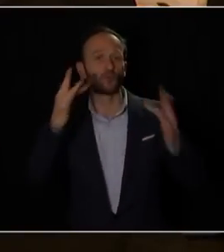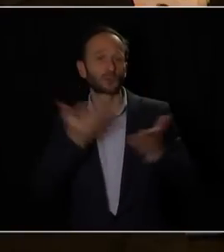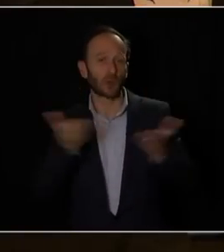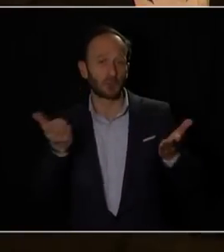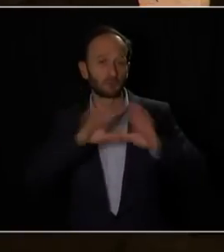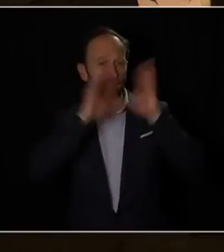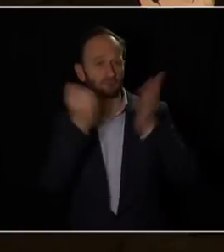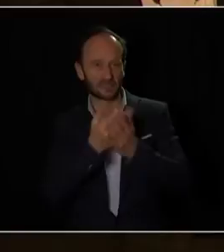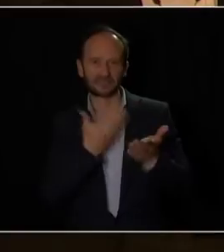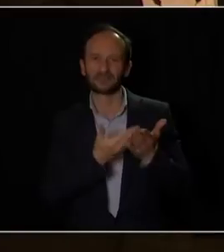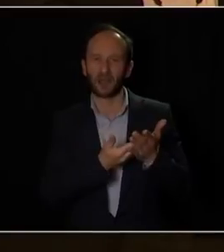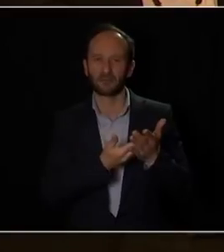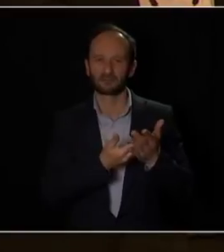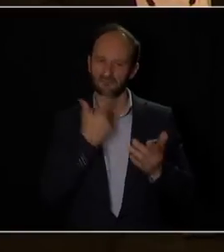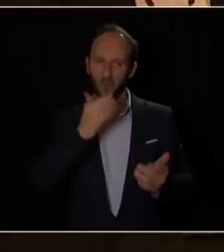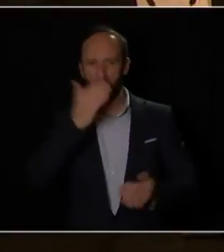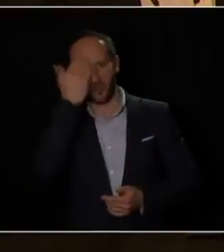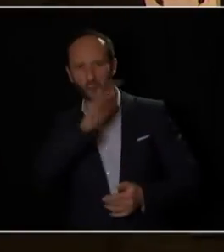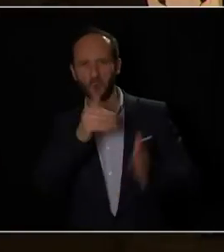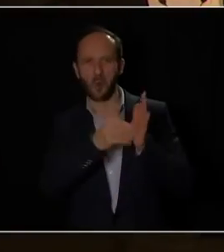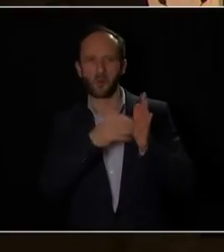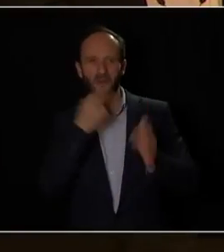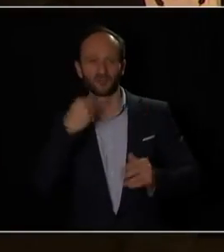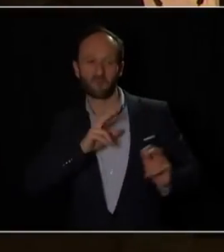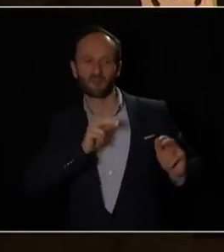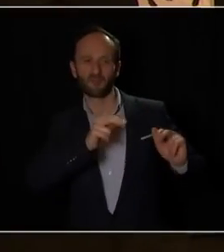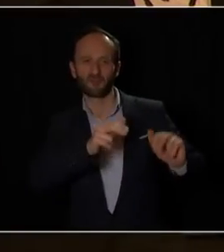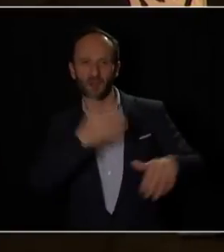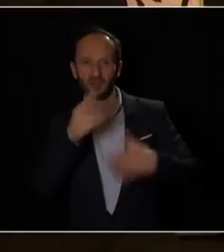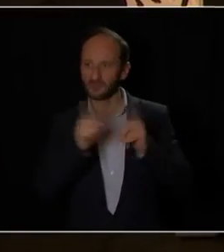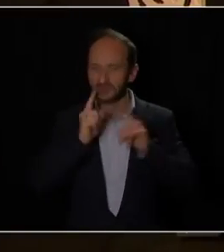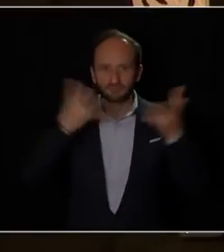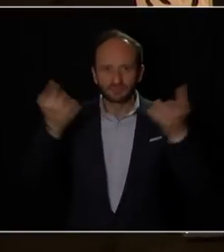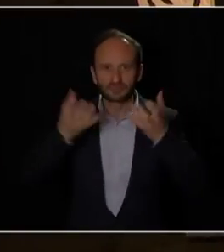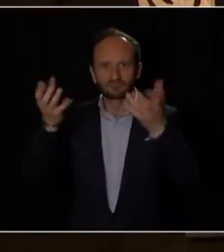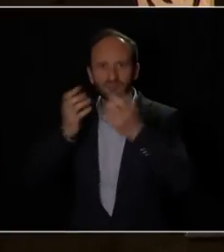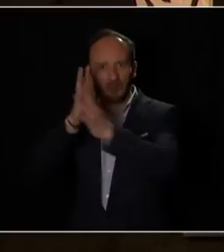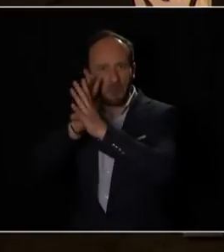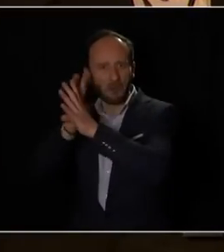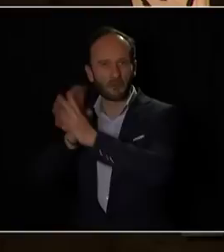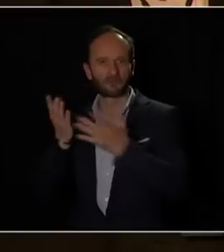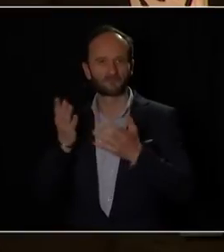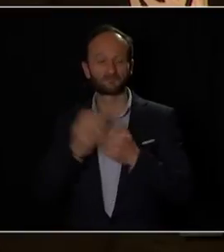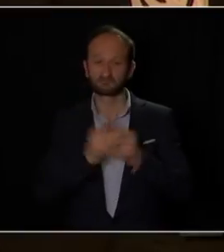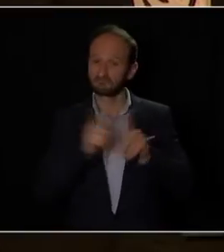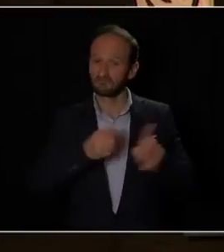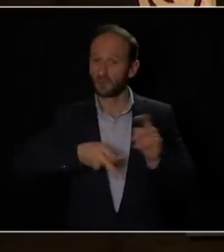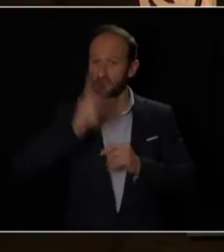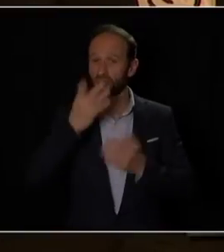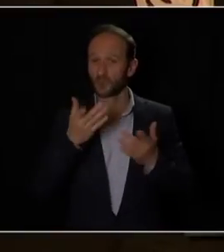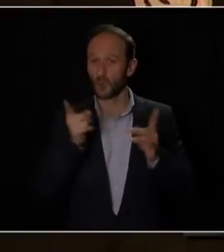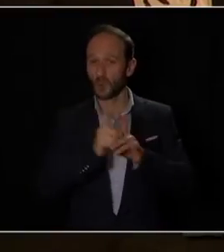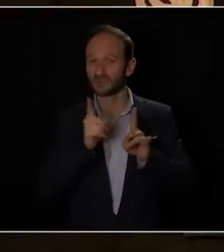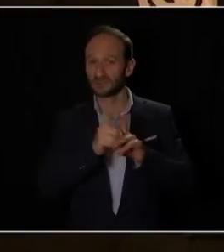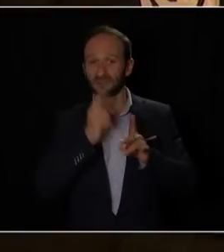encore notre notoriété et notre attractivité, avec une présence, c'est vrai, de plus en plus importante